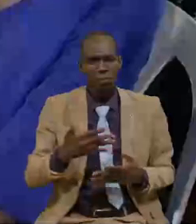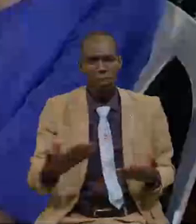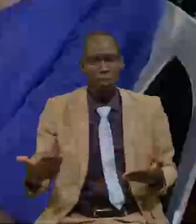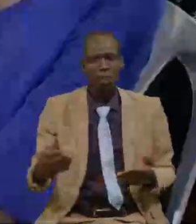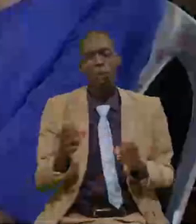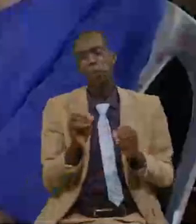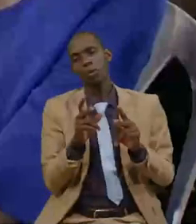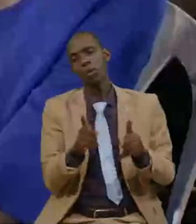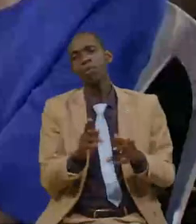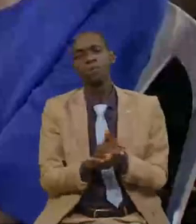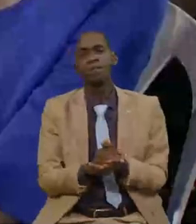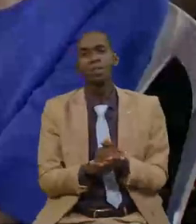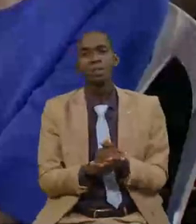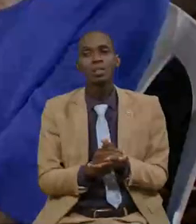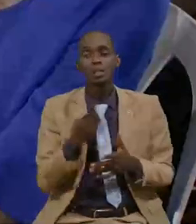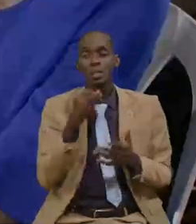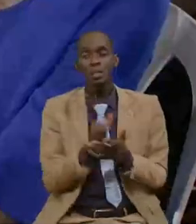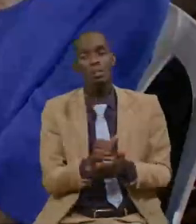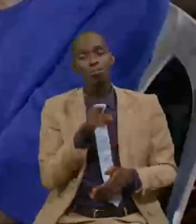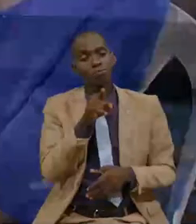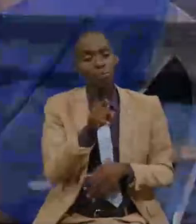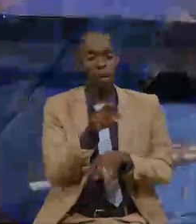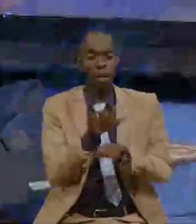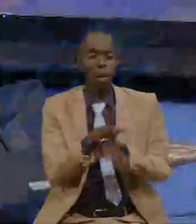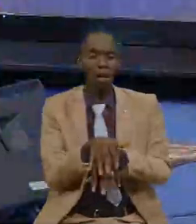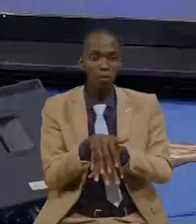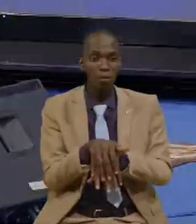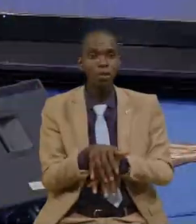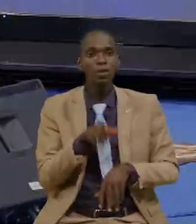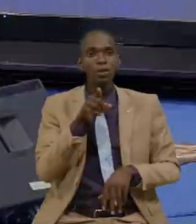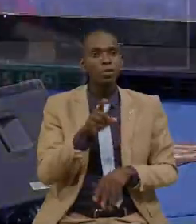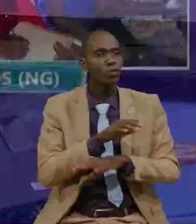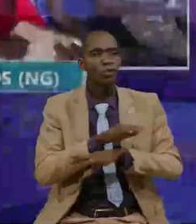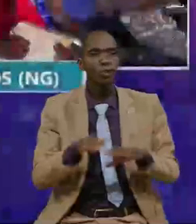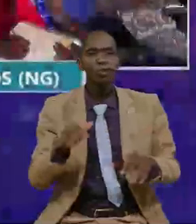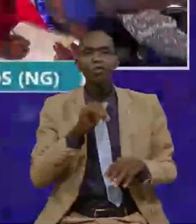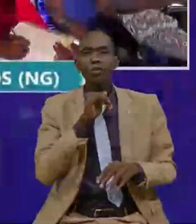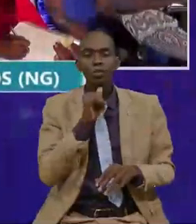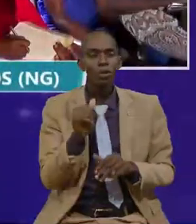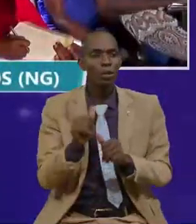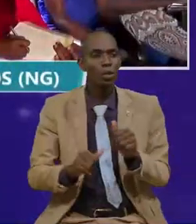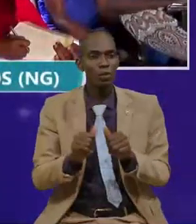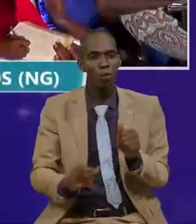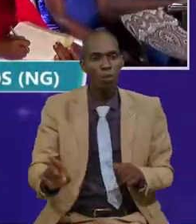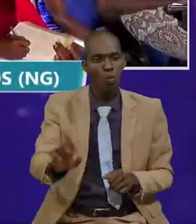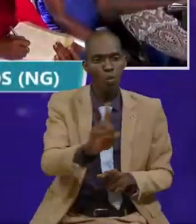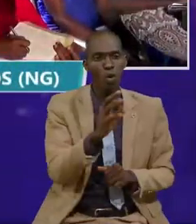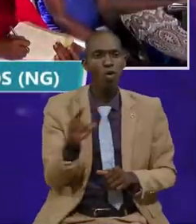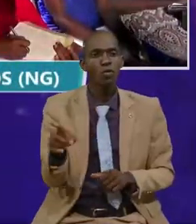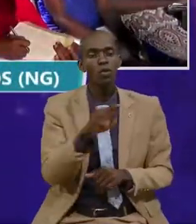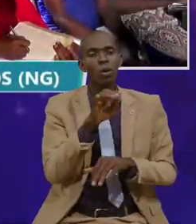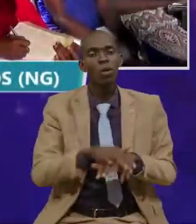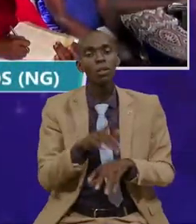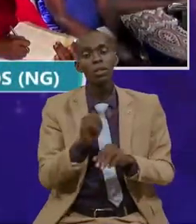objectif que moi? Oui. Donc il dit, hypocrite, lui répondit le Seigneur, est-ce que chacun de